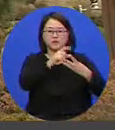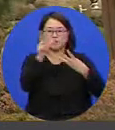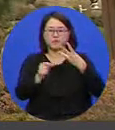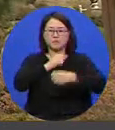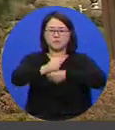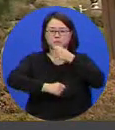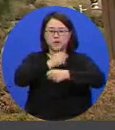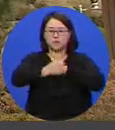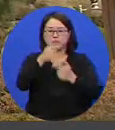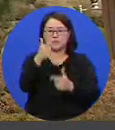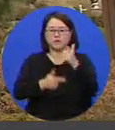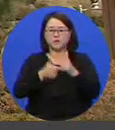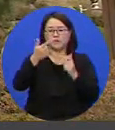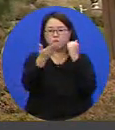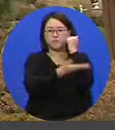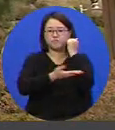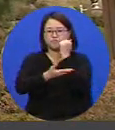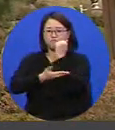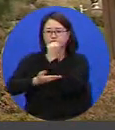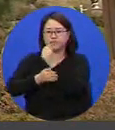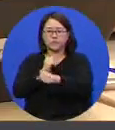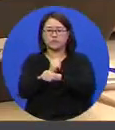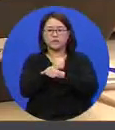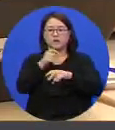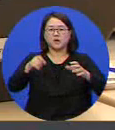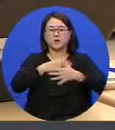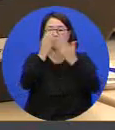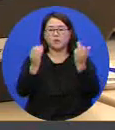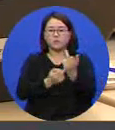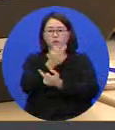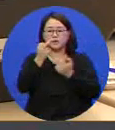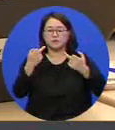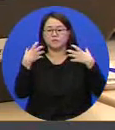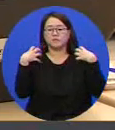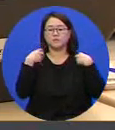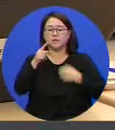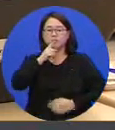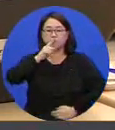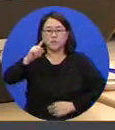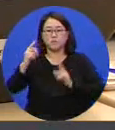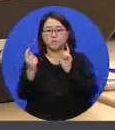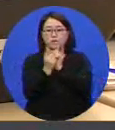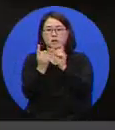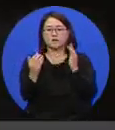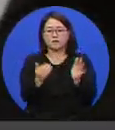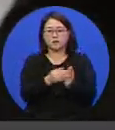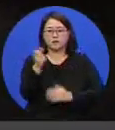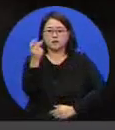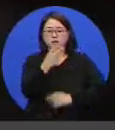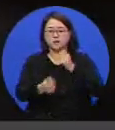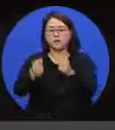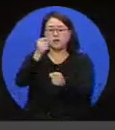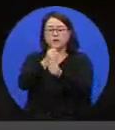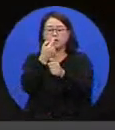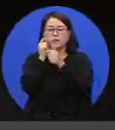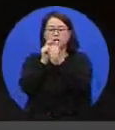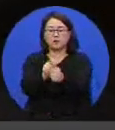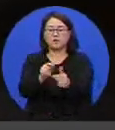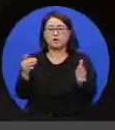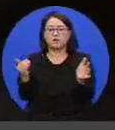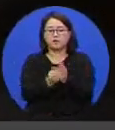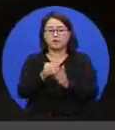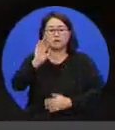베어내 완산구청으로부터 고발당했습니다. 구청은 또 원상복구 명령도 내렸습니다. 업체 대표는 최근